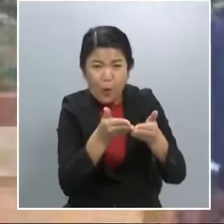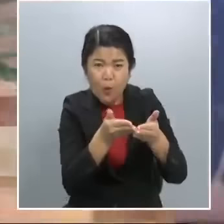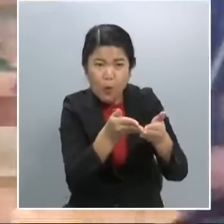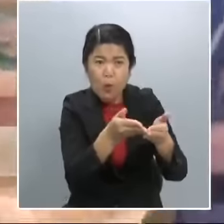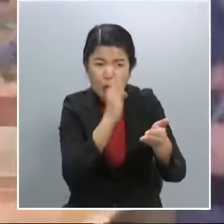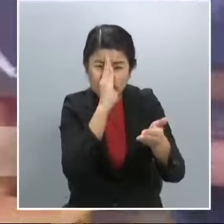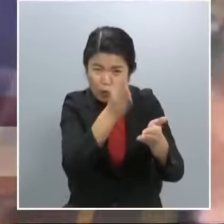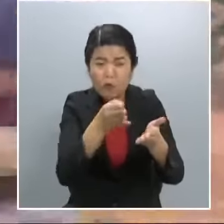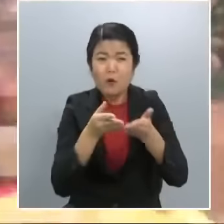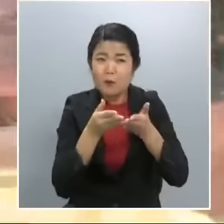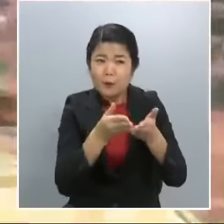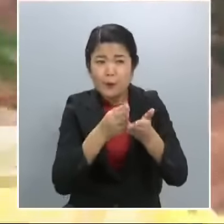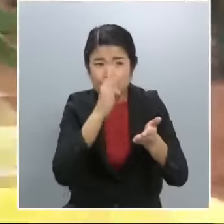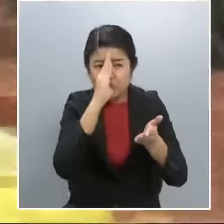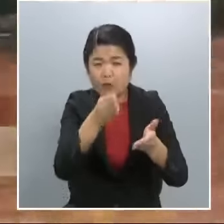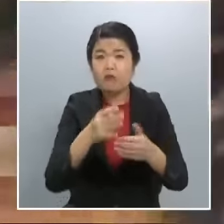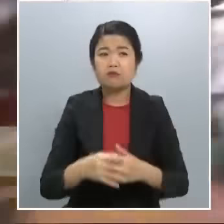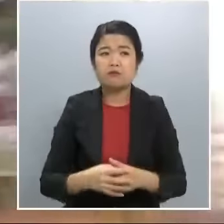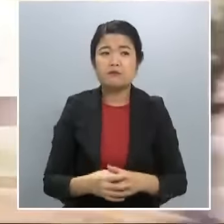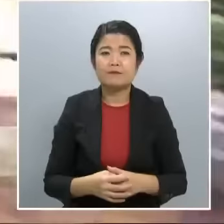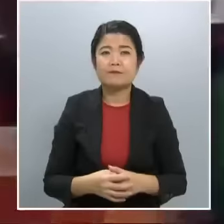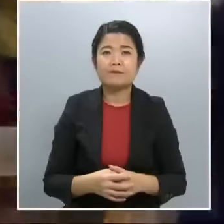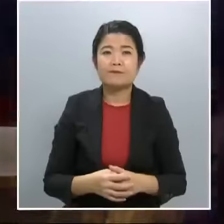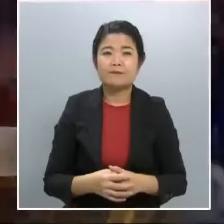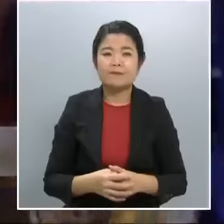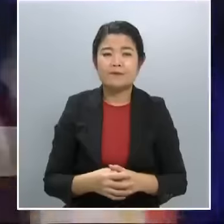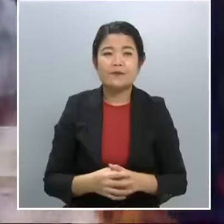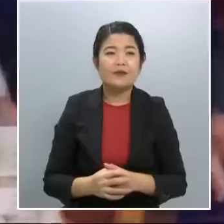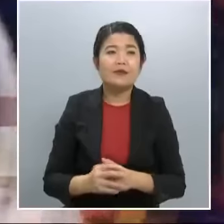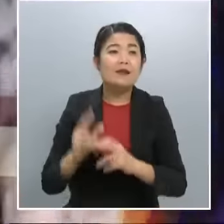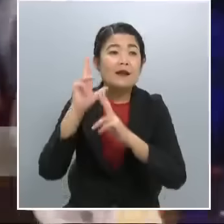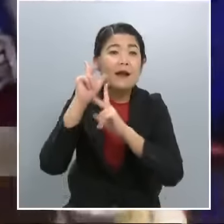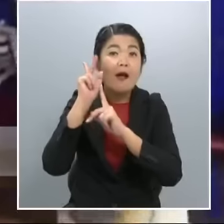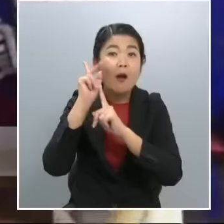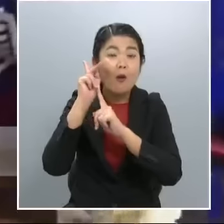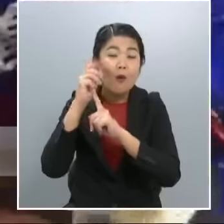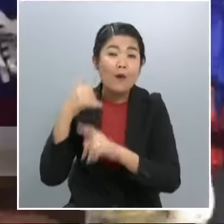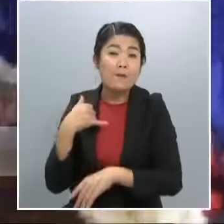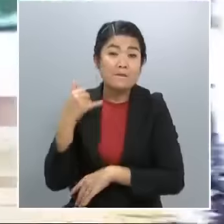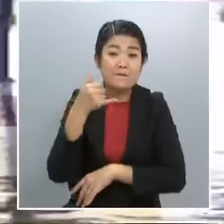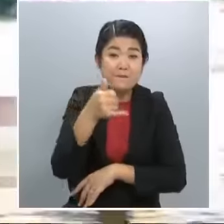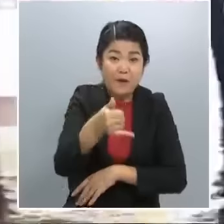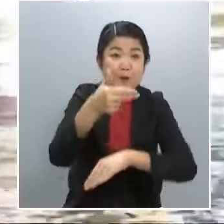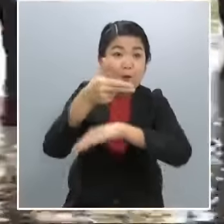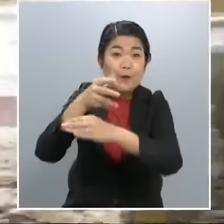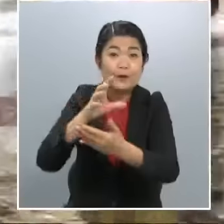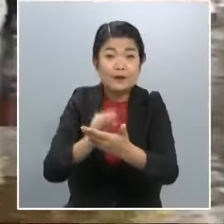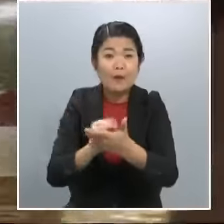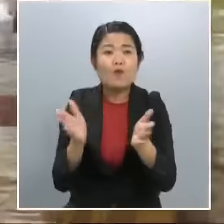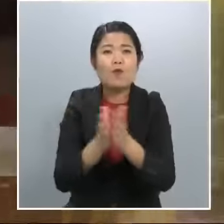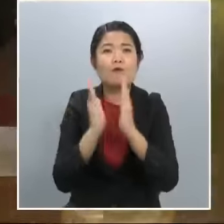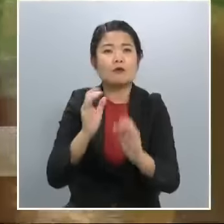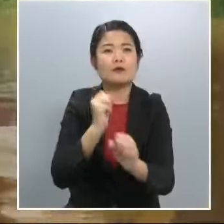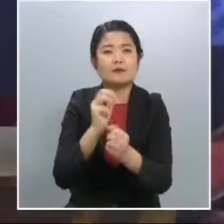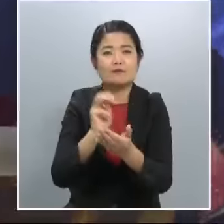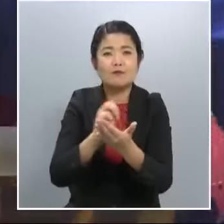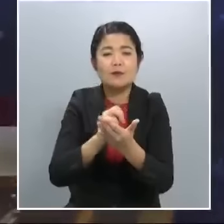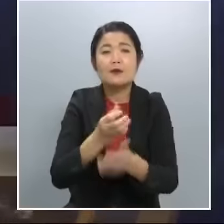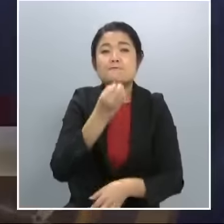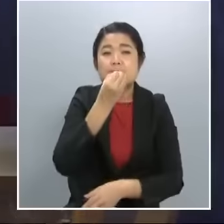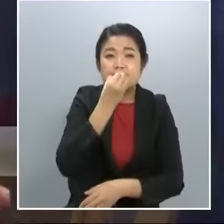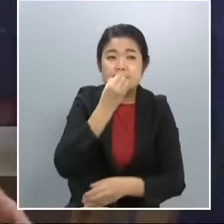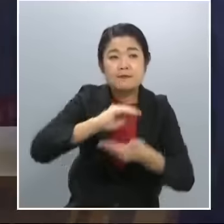เนี้ยตามแวัชราตาคำนะข่าวไปที่บ้านดอนชัยพร้อมกับกู้ภัยเอาอาหารไปให้ผู้